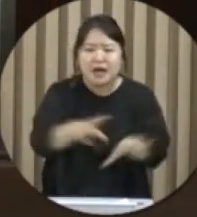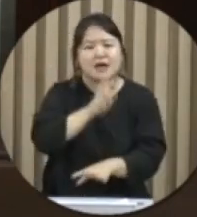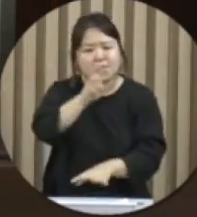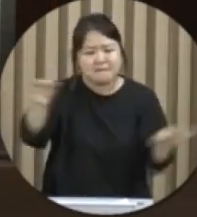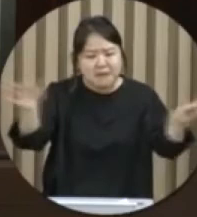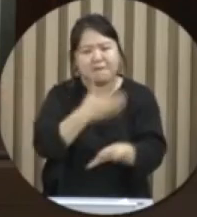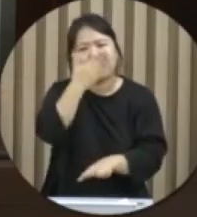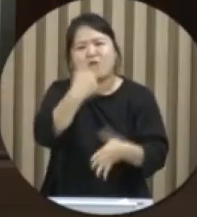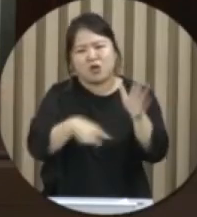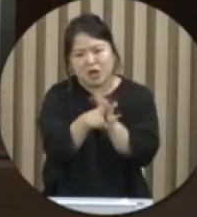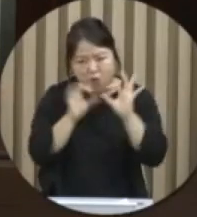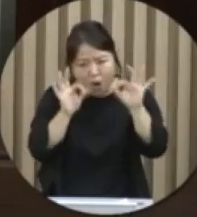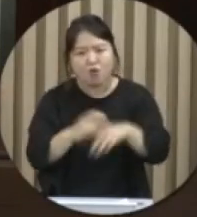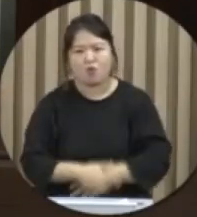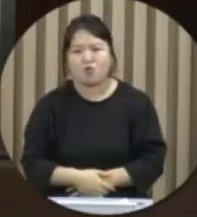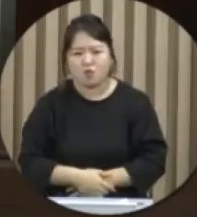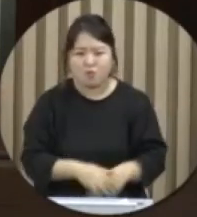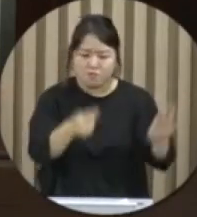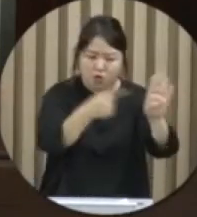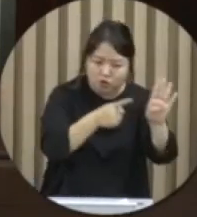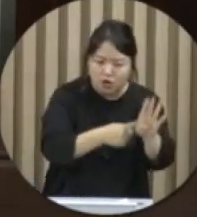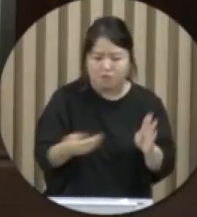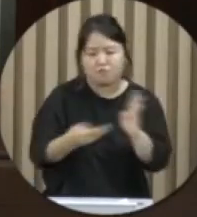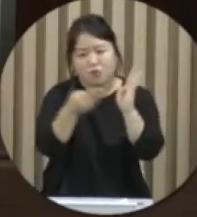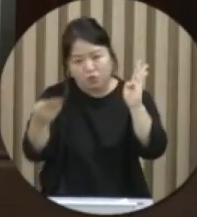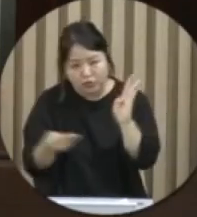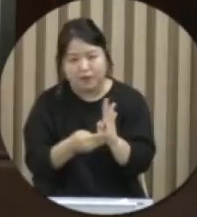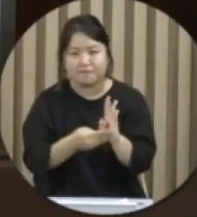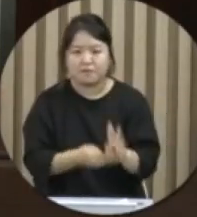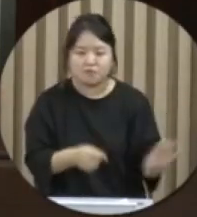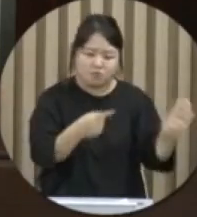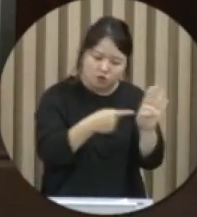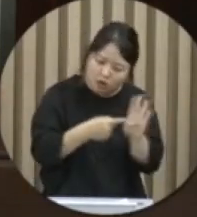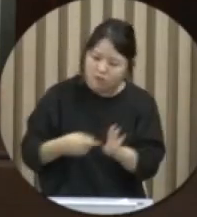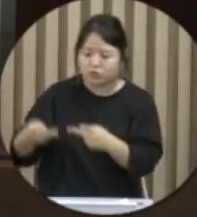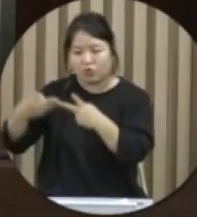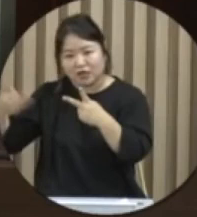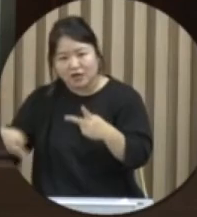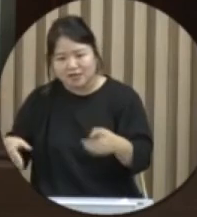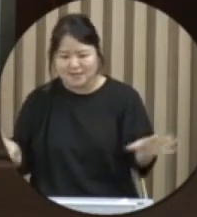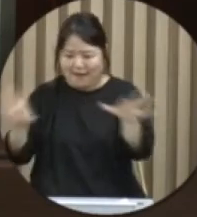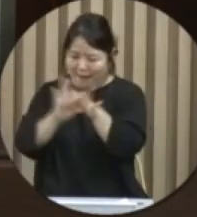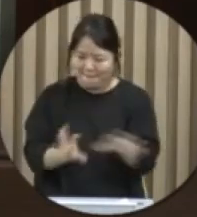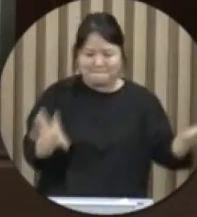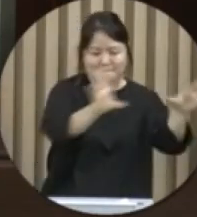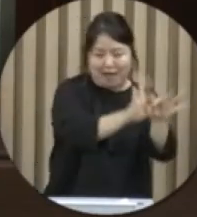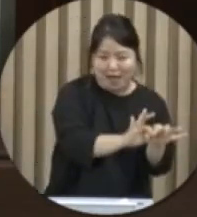만들고 평점과 봉담 병점 과 동판을 트램으로 연결시켜